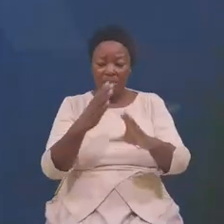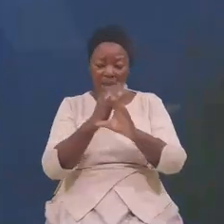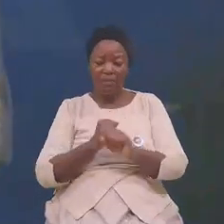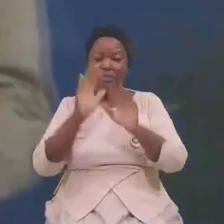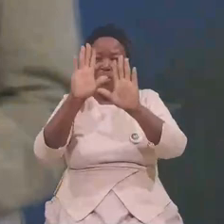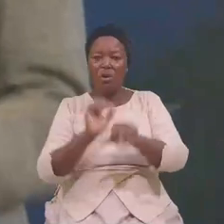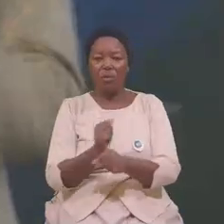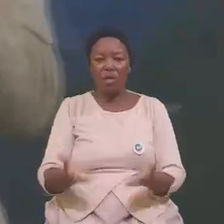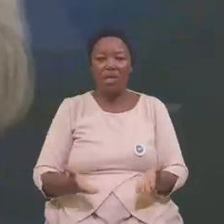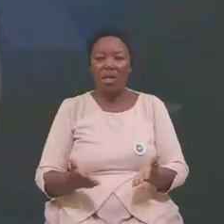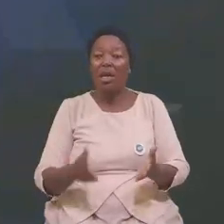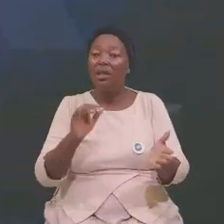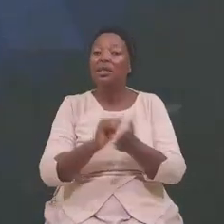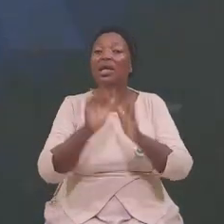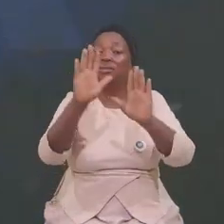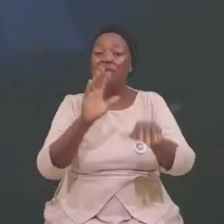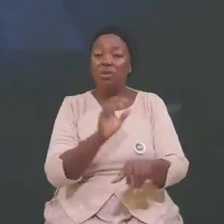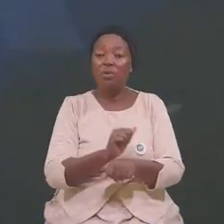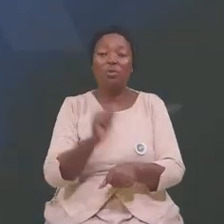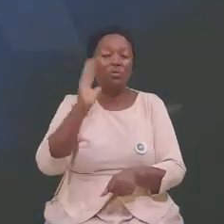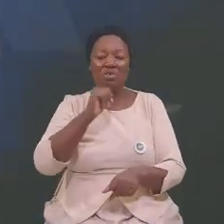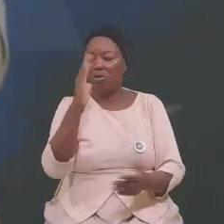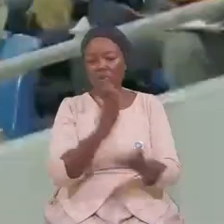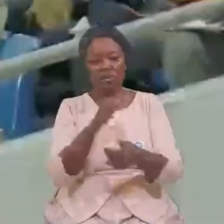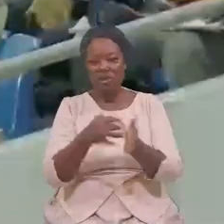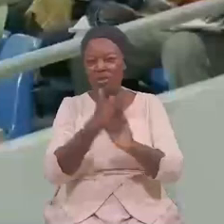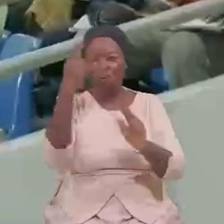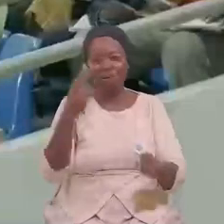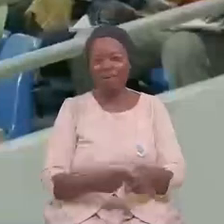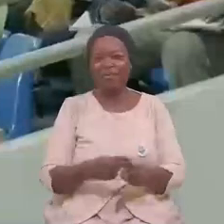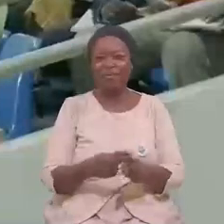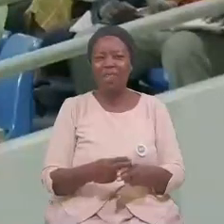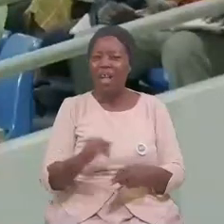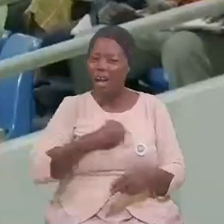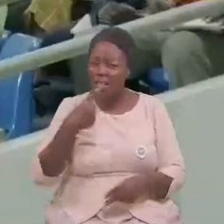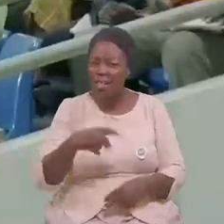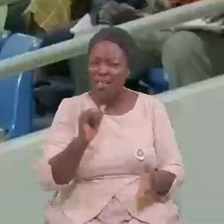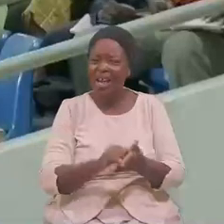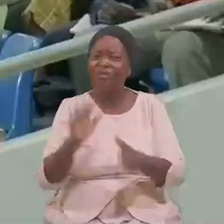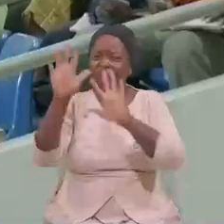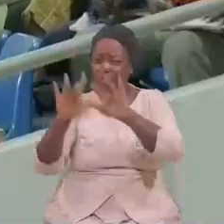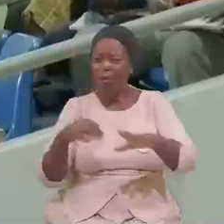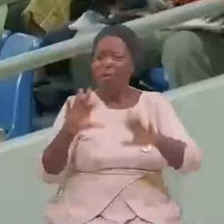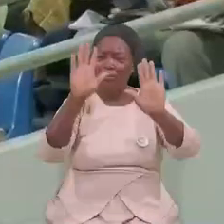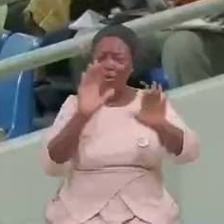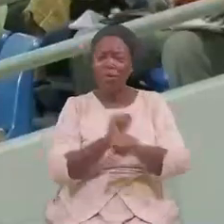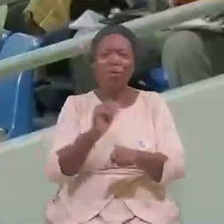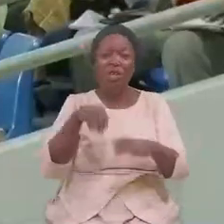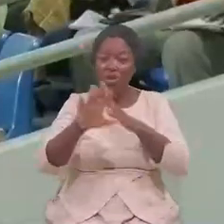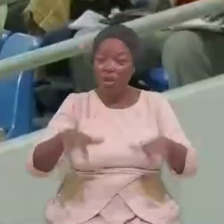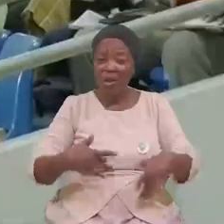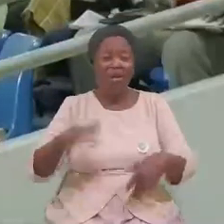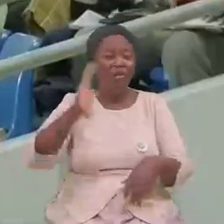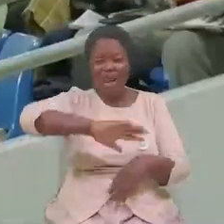ici, ces miracles ne vont pas cesser. J'ai dit, le flux de miracles dans ta vie ne va